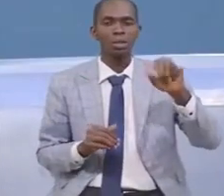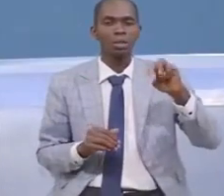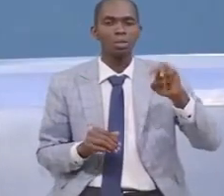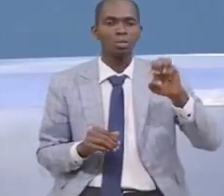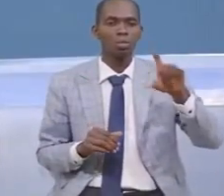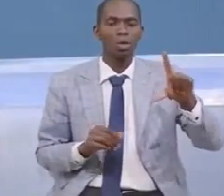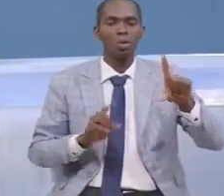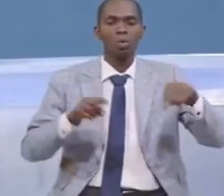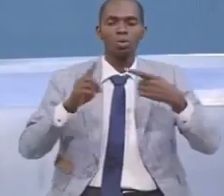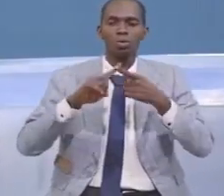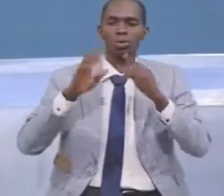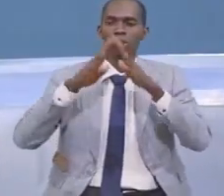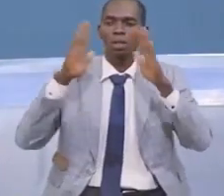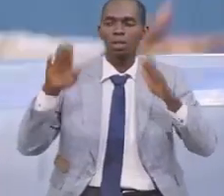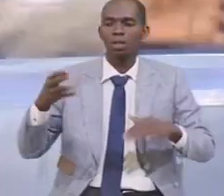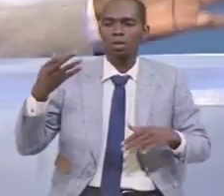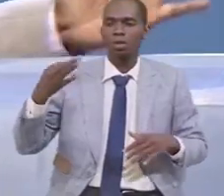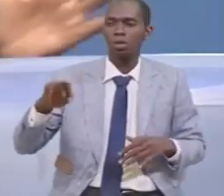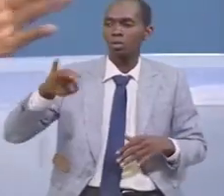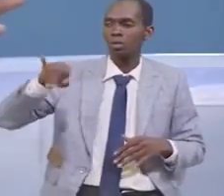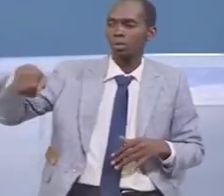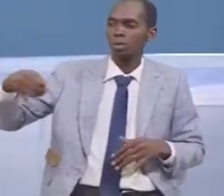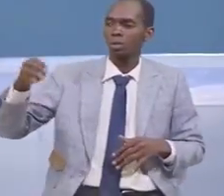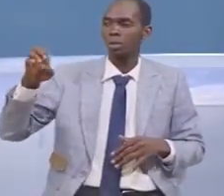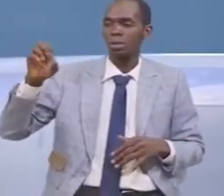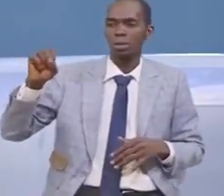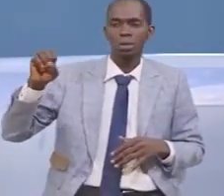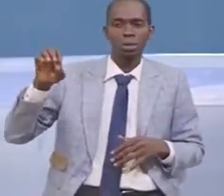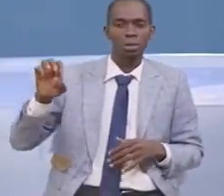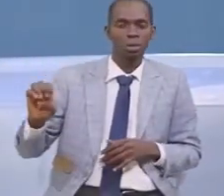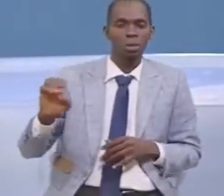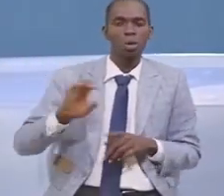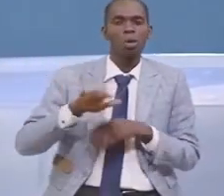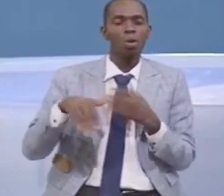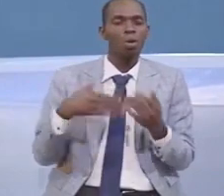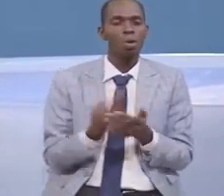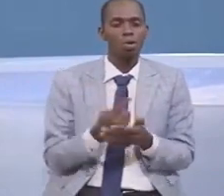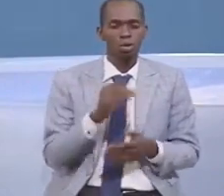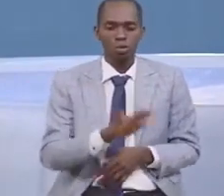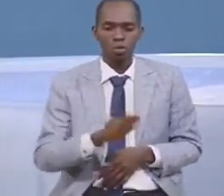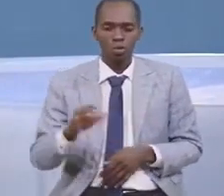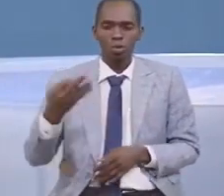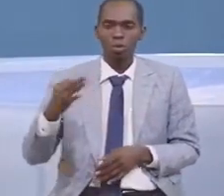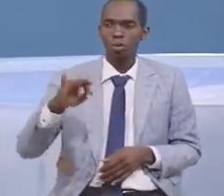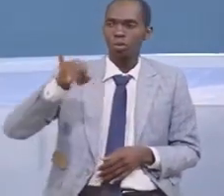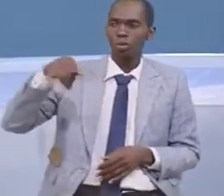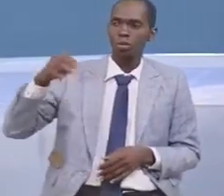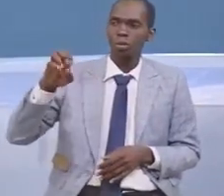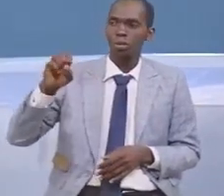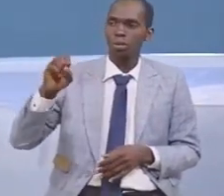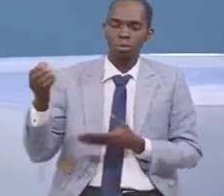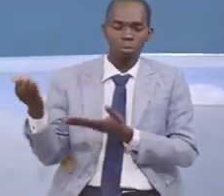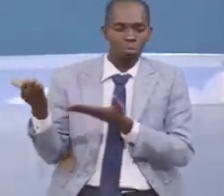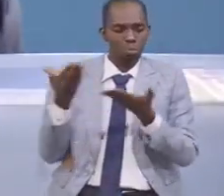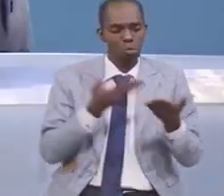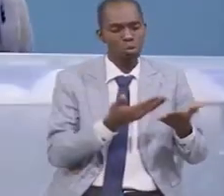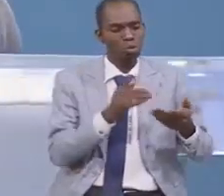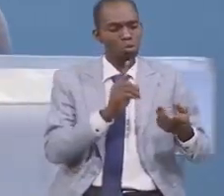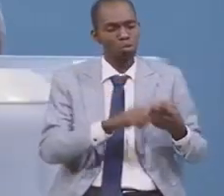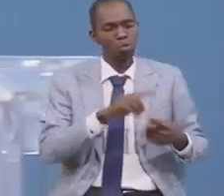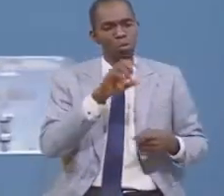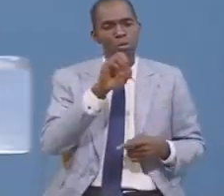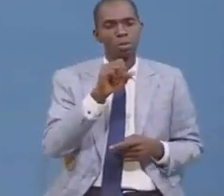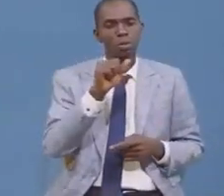Jesse. సమూయేలు యెషయి ఇంటికి వెళ్తున్నాడు. All the children were brought before him. పిల్లలందరూ కూడా తన ముందుకు